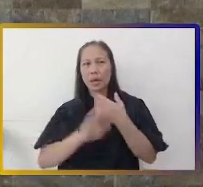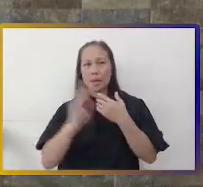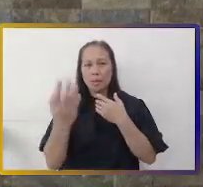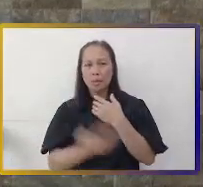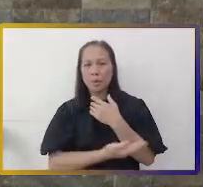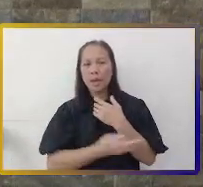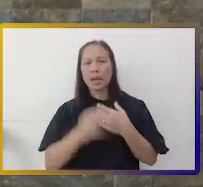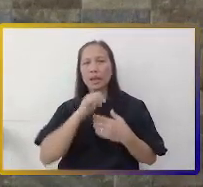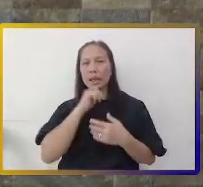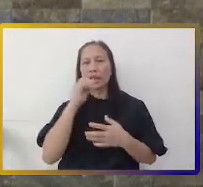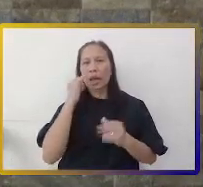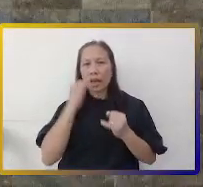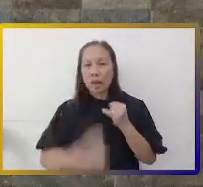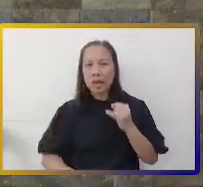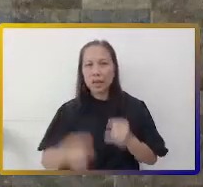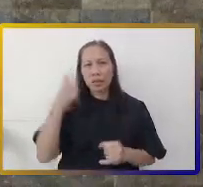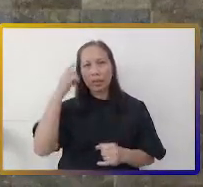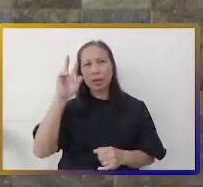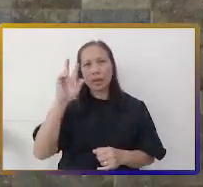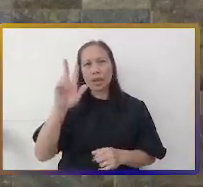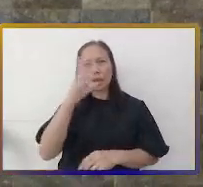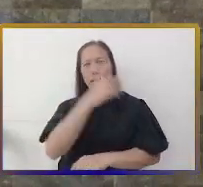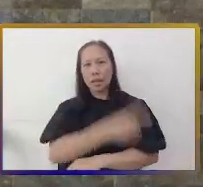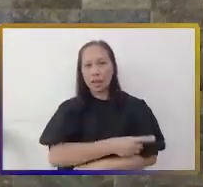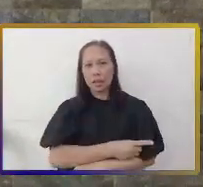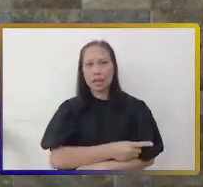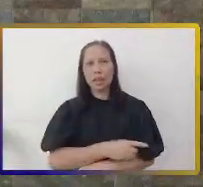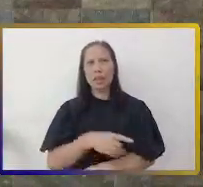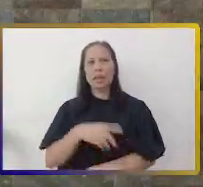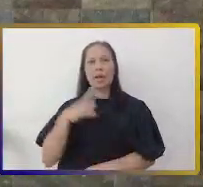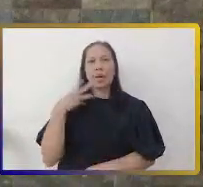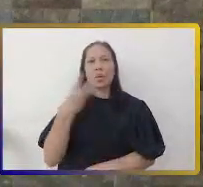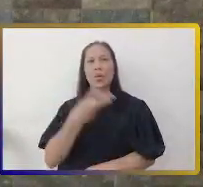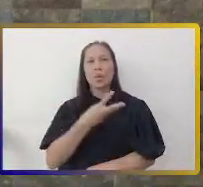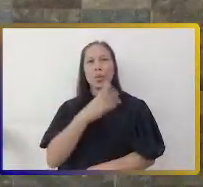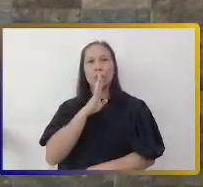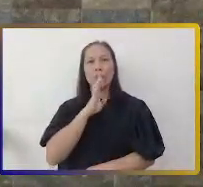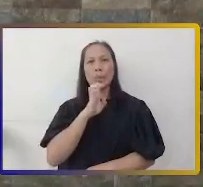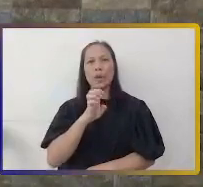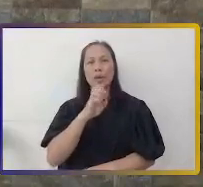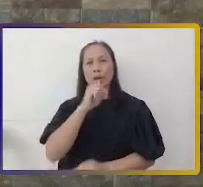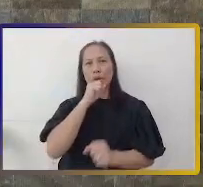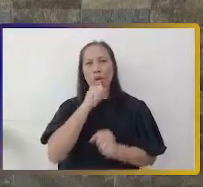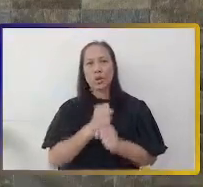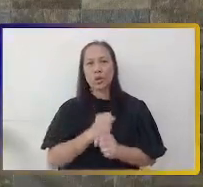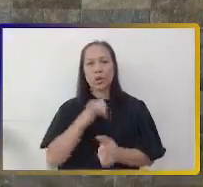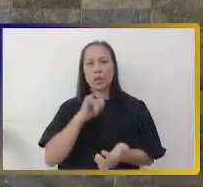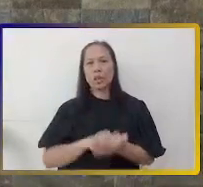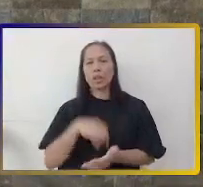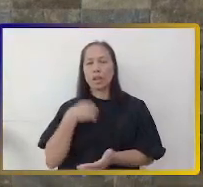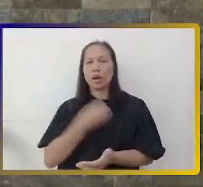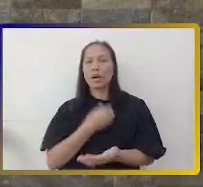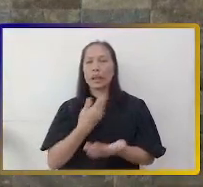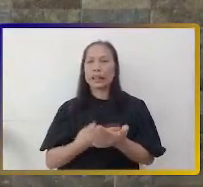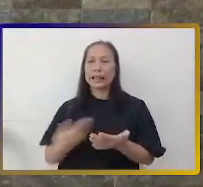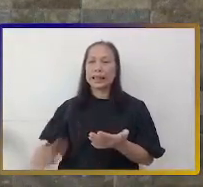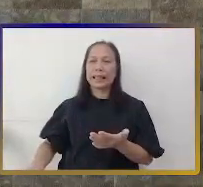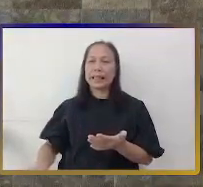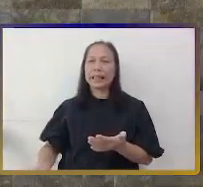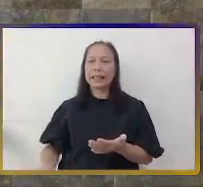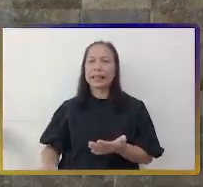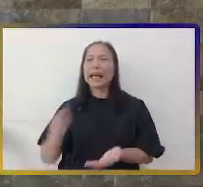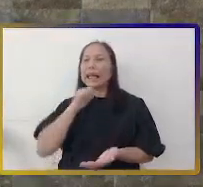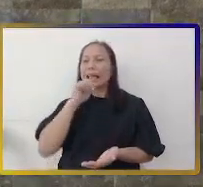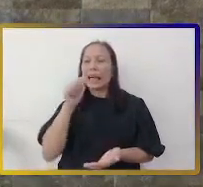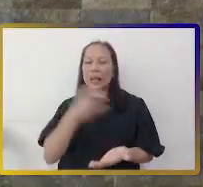araw sinisigurado ninyo na pag bumili tayo ng gamit natin hindi sayang yung pera